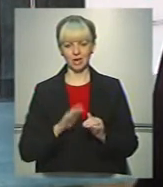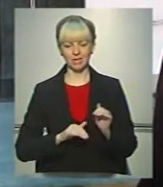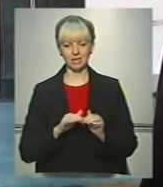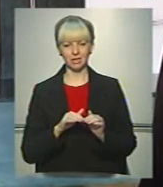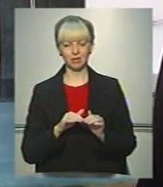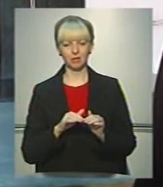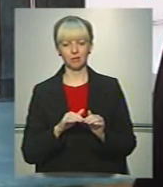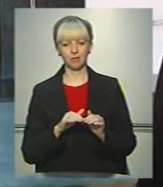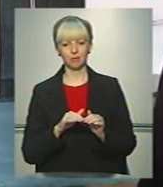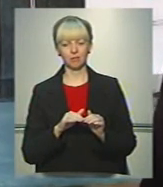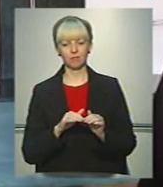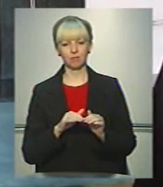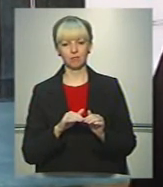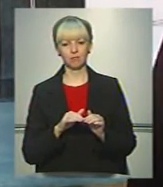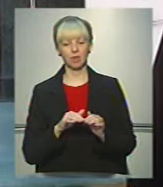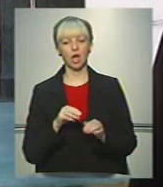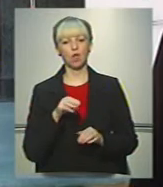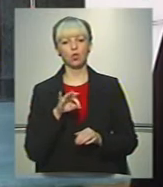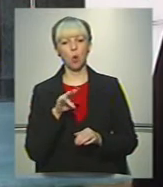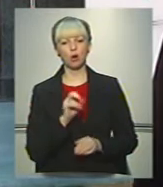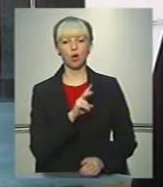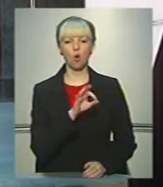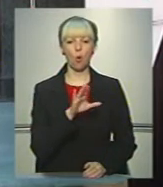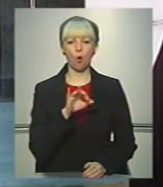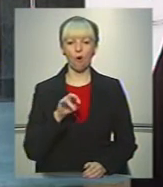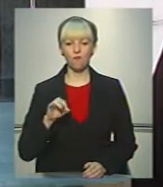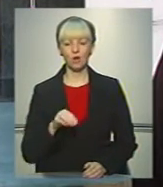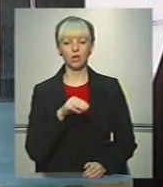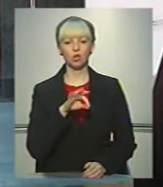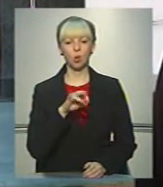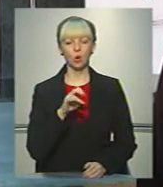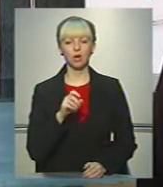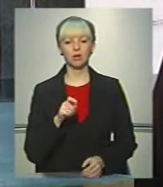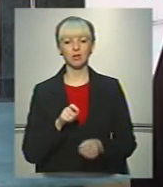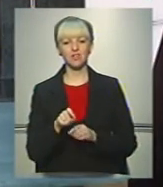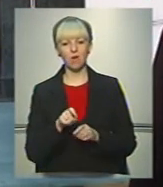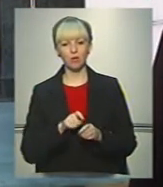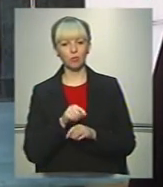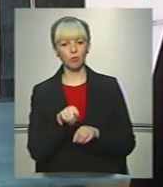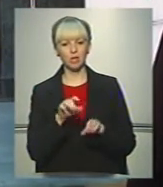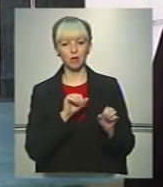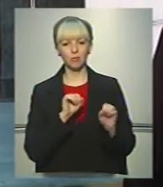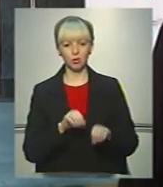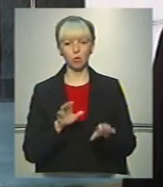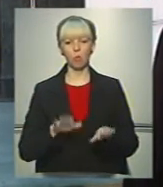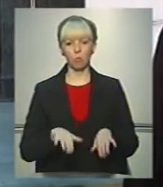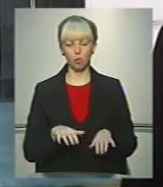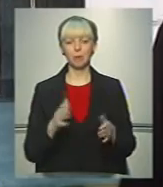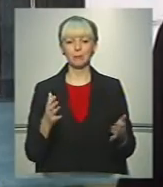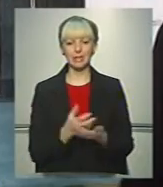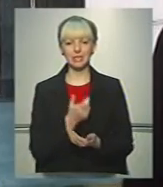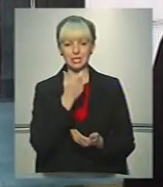рухомого складу тепловоза, токар, ковар, токар, зварник, тобто, щоб вони могли потім знайти